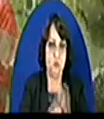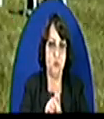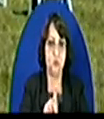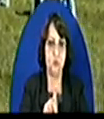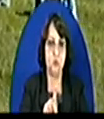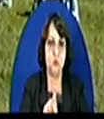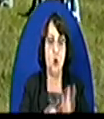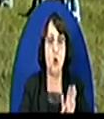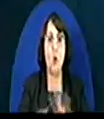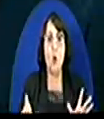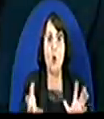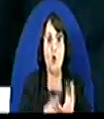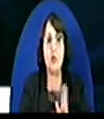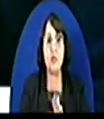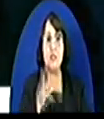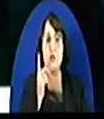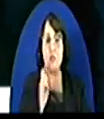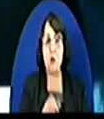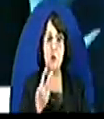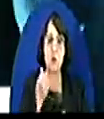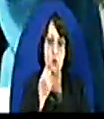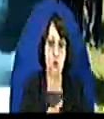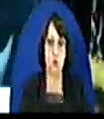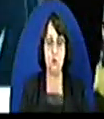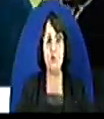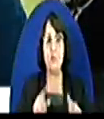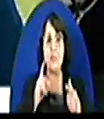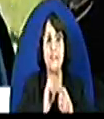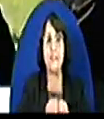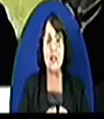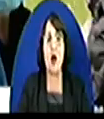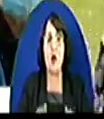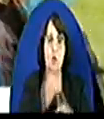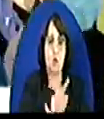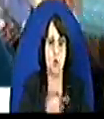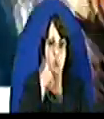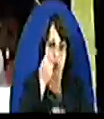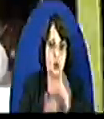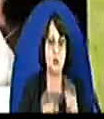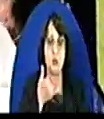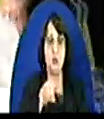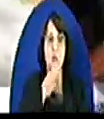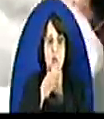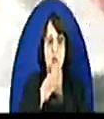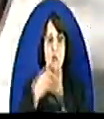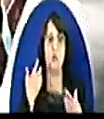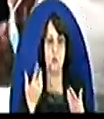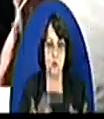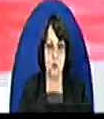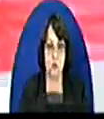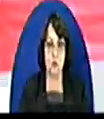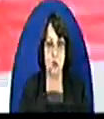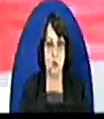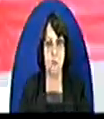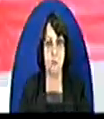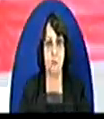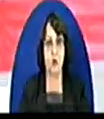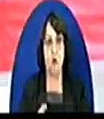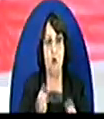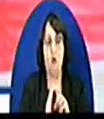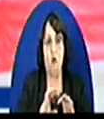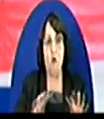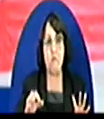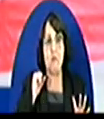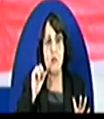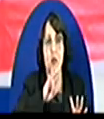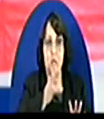Ихэнд нэр дэвшигч цэрэн бат үндсэн хуйланд нэмэлт өөрчлөлт хийгдсэнээр гарах үр дүнгийн талаарх зарим мэдээллийг өгсөн юм. Олон хөлсн намын дарга нь